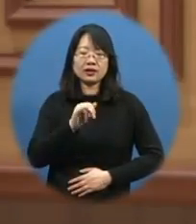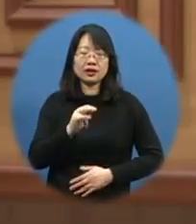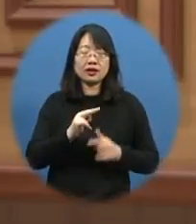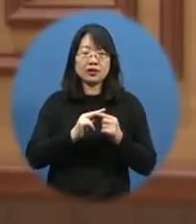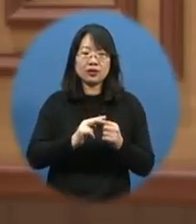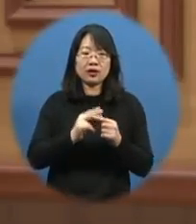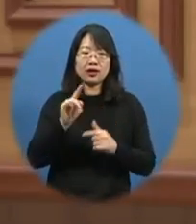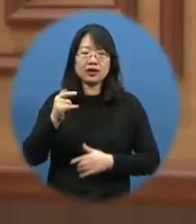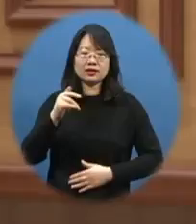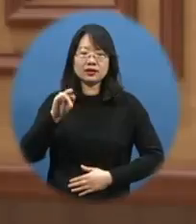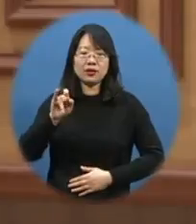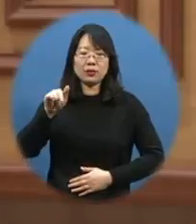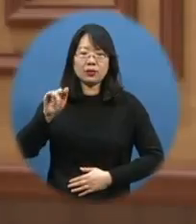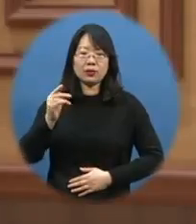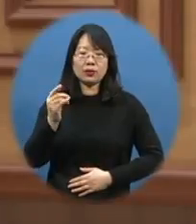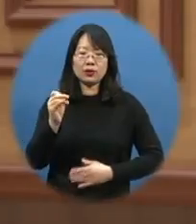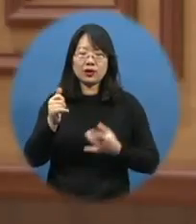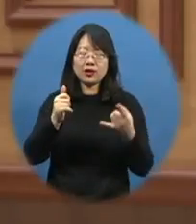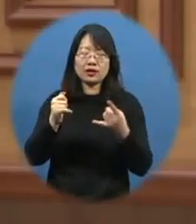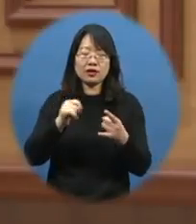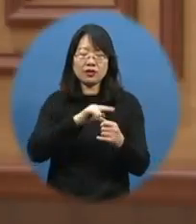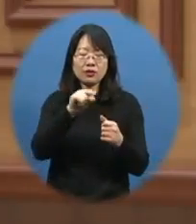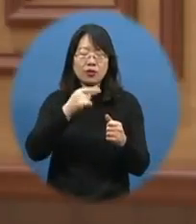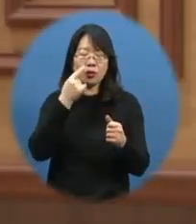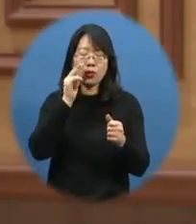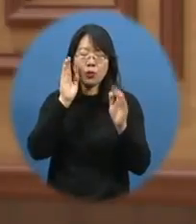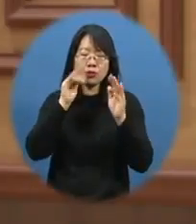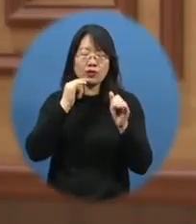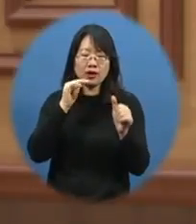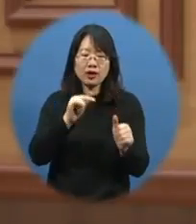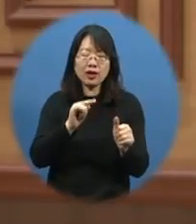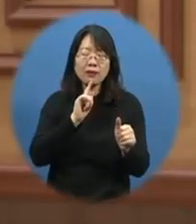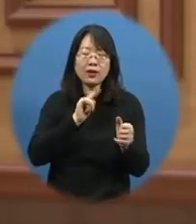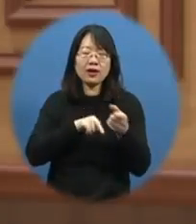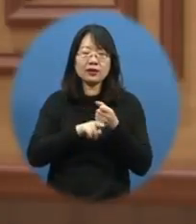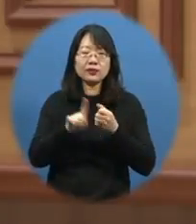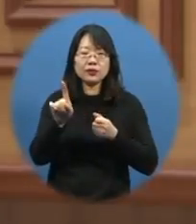한석봉에게 너희 공부해라라고 얘기하는 것은 그때 당시는